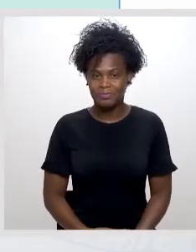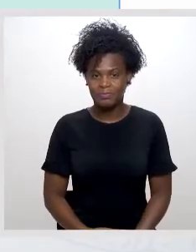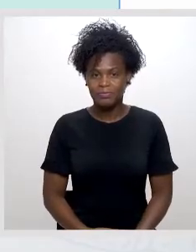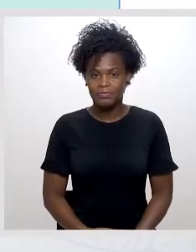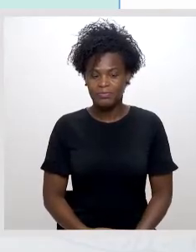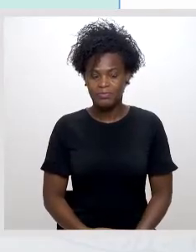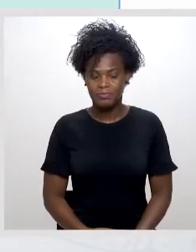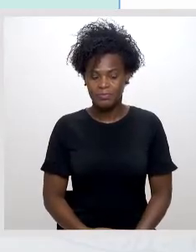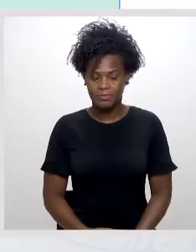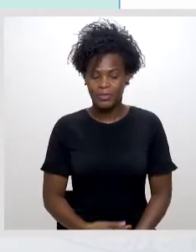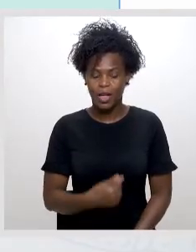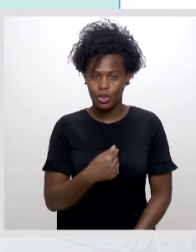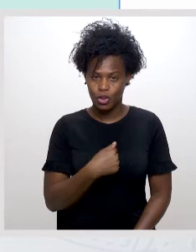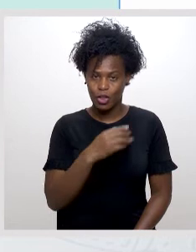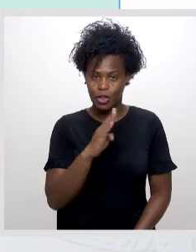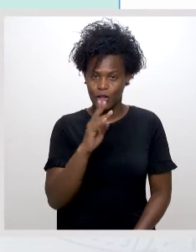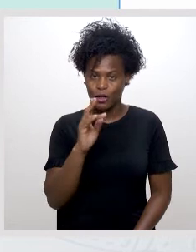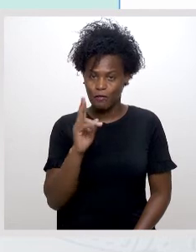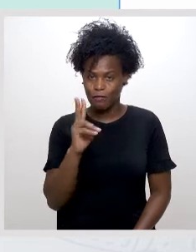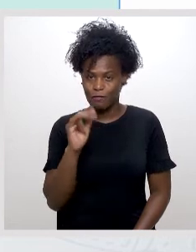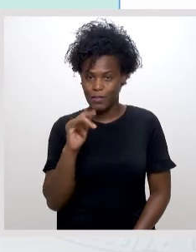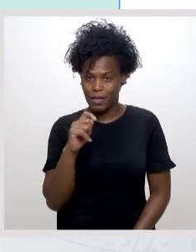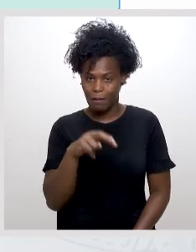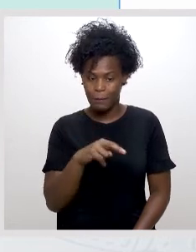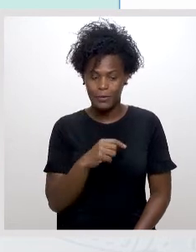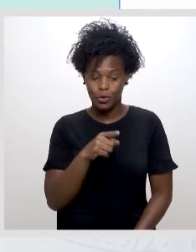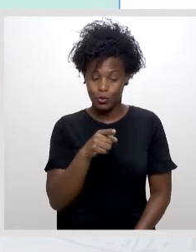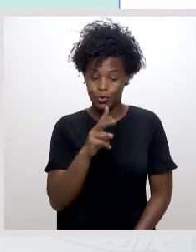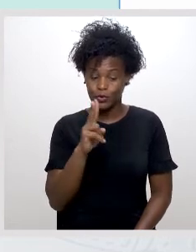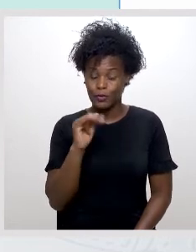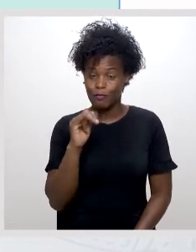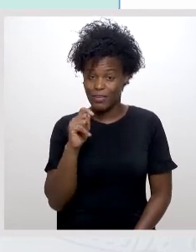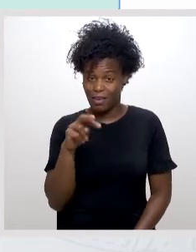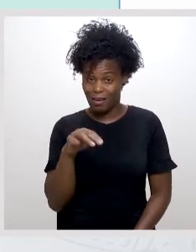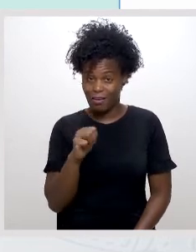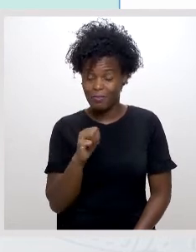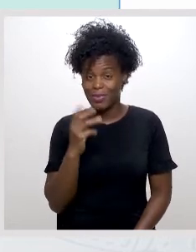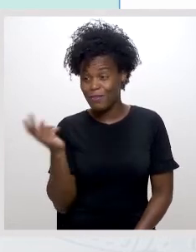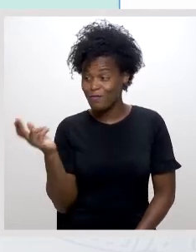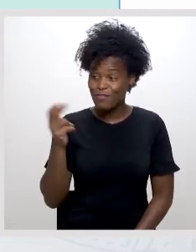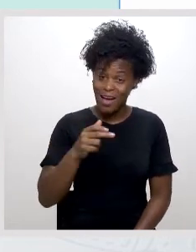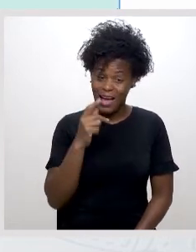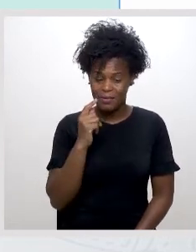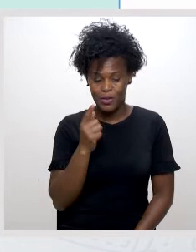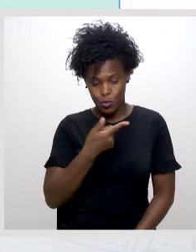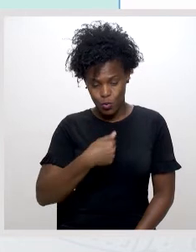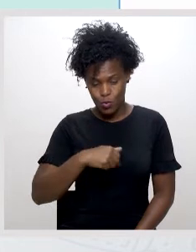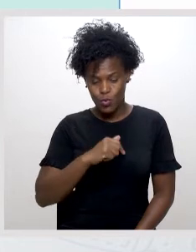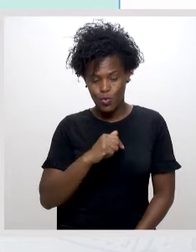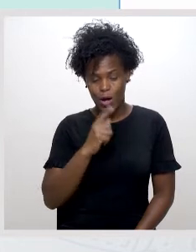Je viens, tu viens, il, elle, on vient, nous